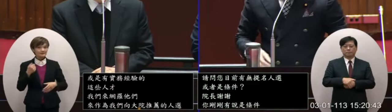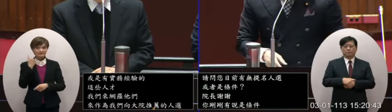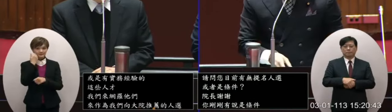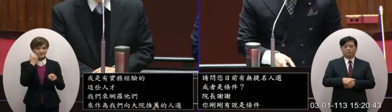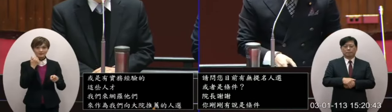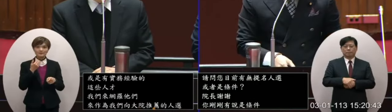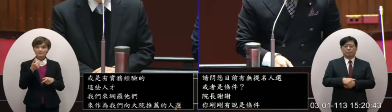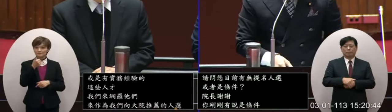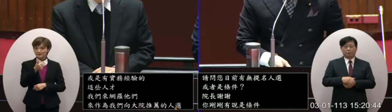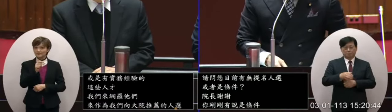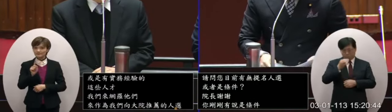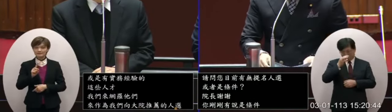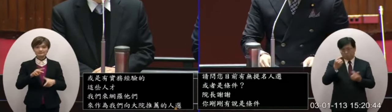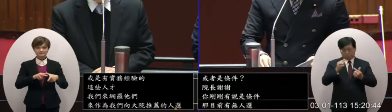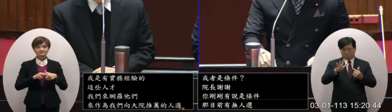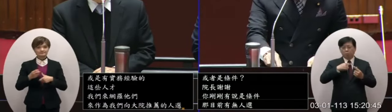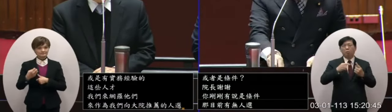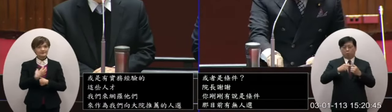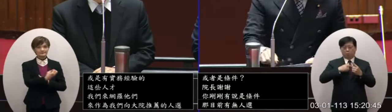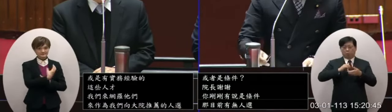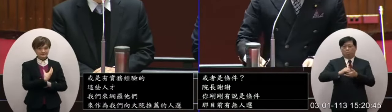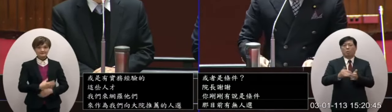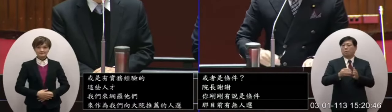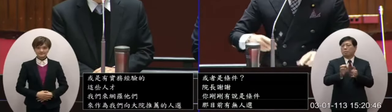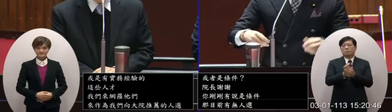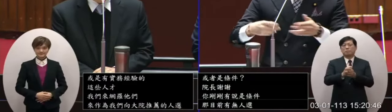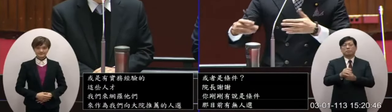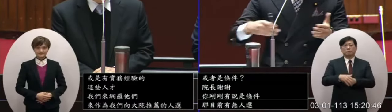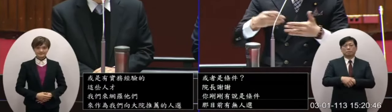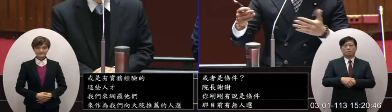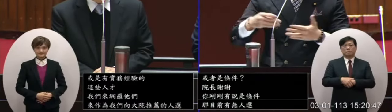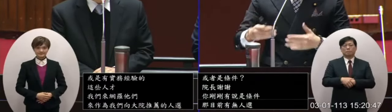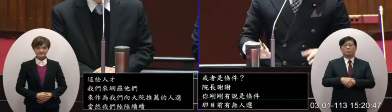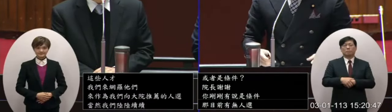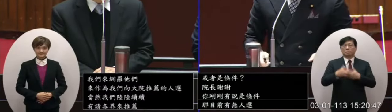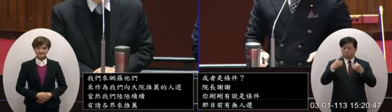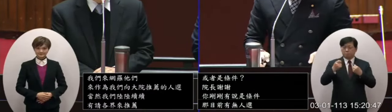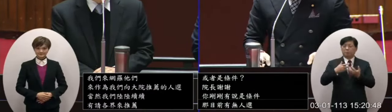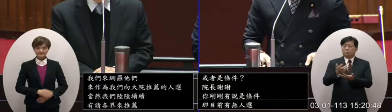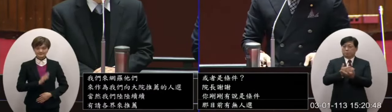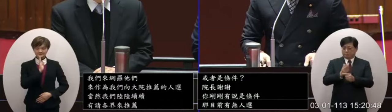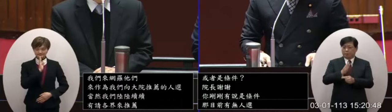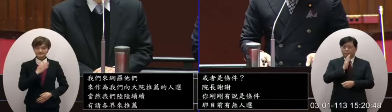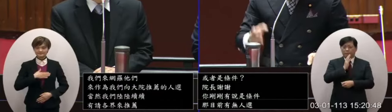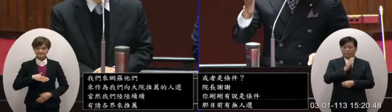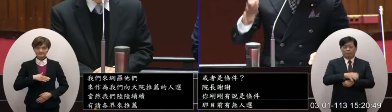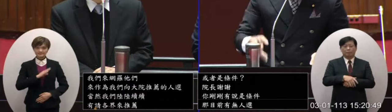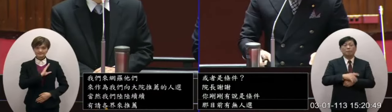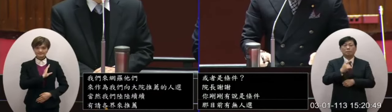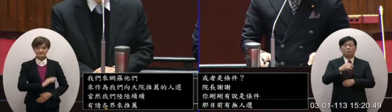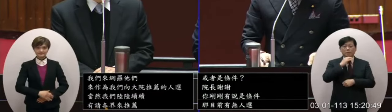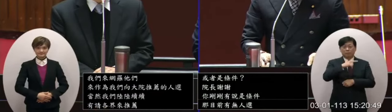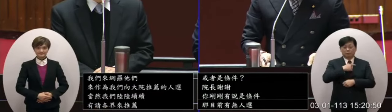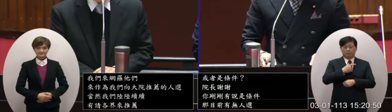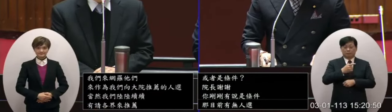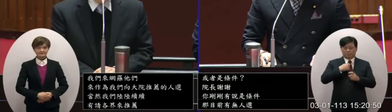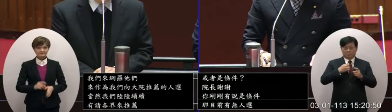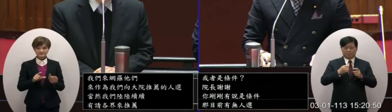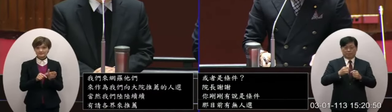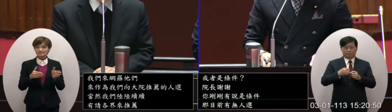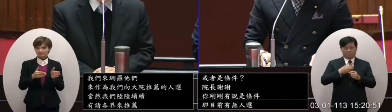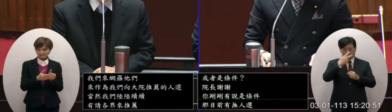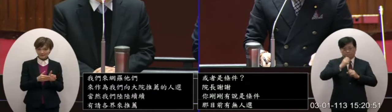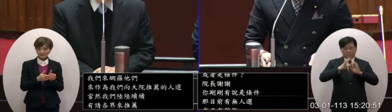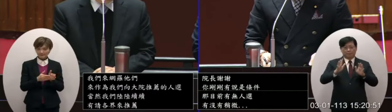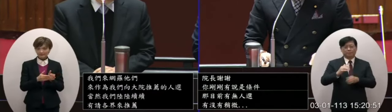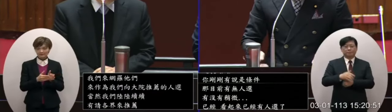已经哦，看起来应该是有人选了哦。那没关系，就还在了解嘛哦。 是，当然。 等你方便公布的时候， 时间到了以后，我